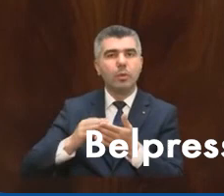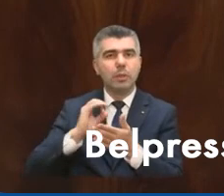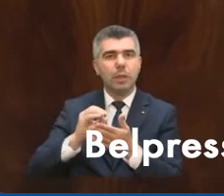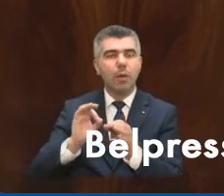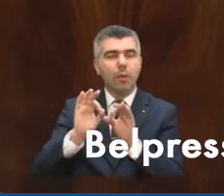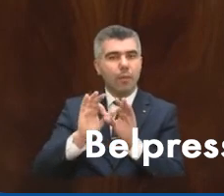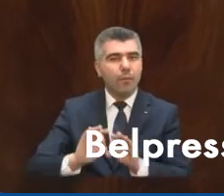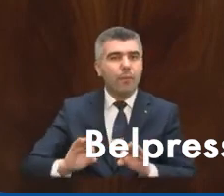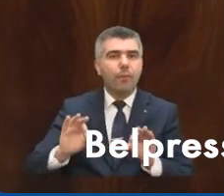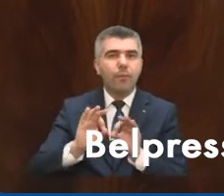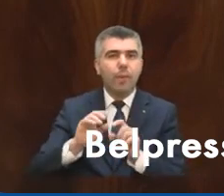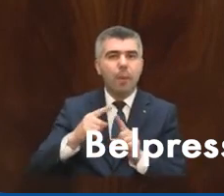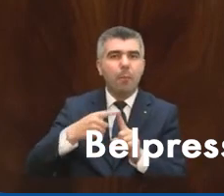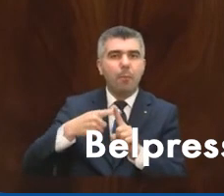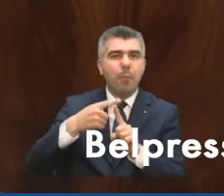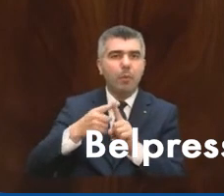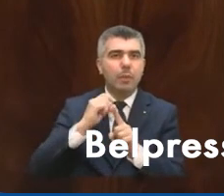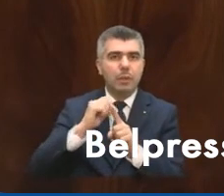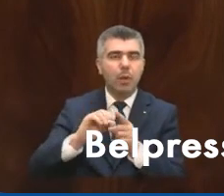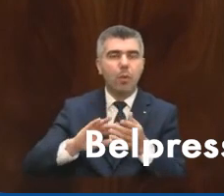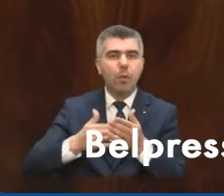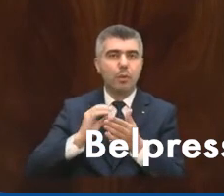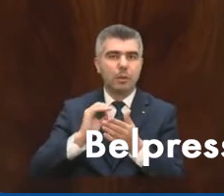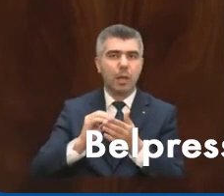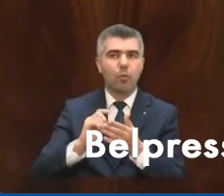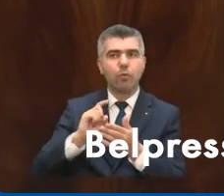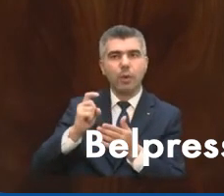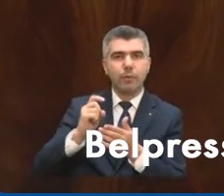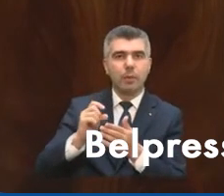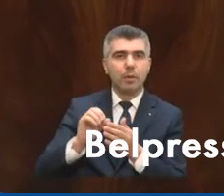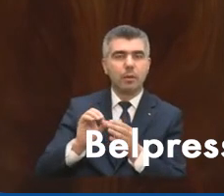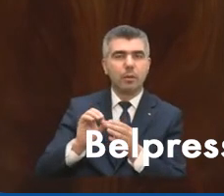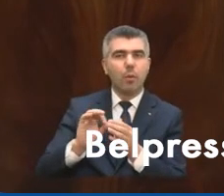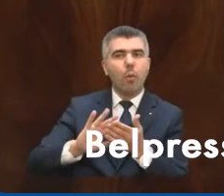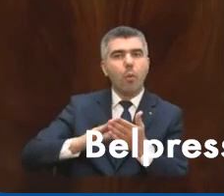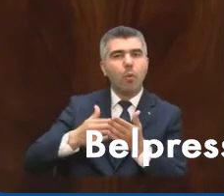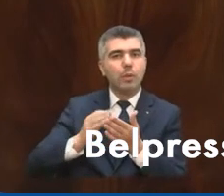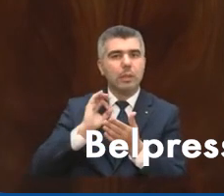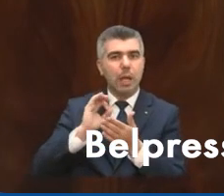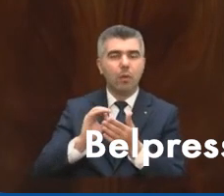شي لوغمونطاسيون سالير، غادي نعطيكم لوغمونطاسيون سالير وصافي وحنا